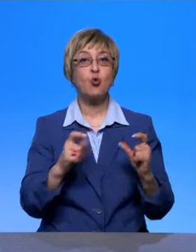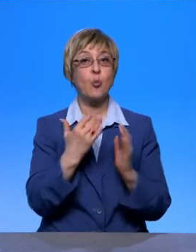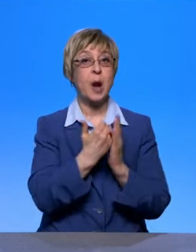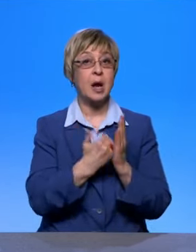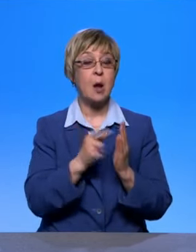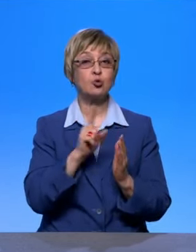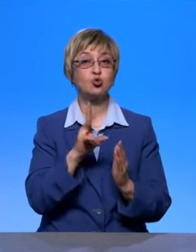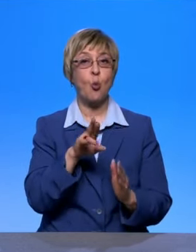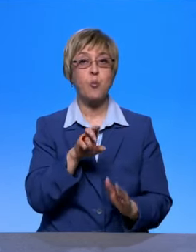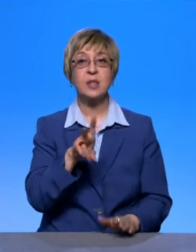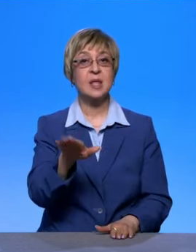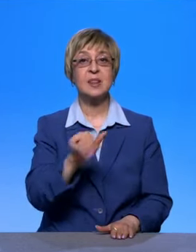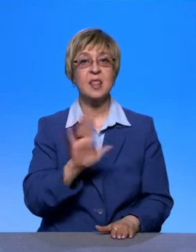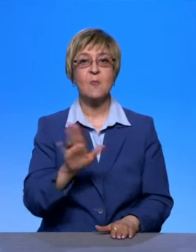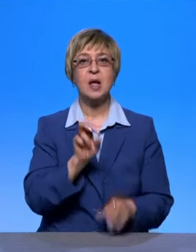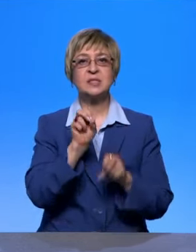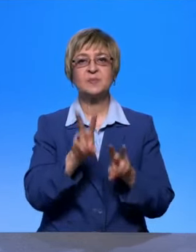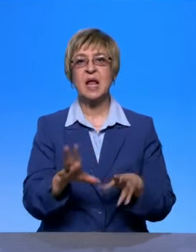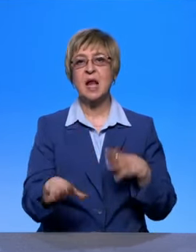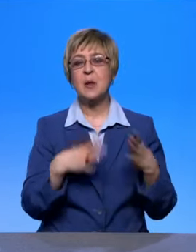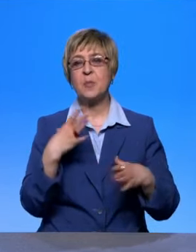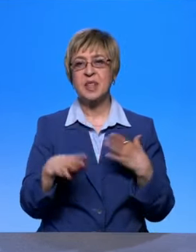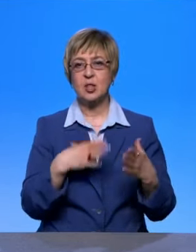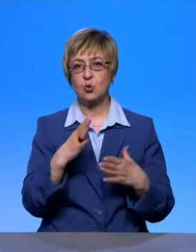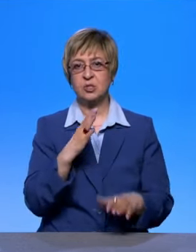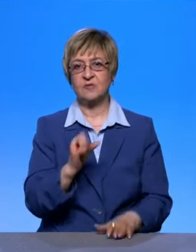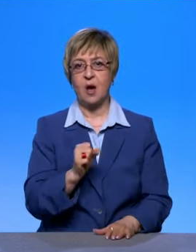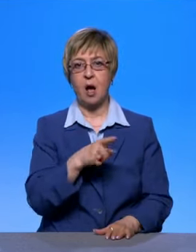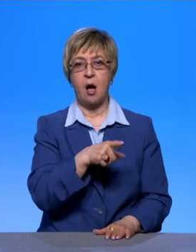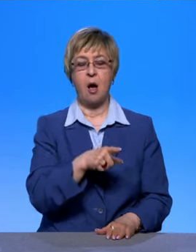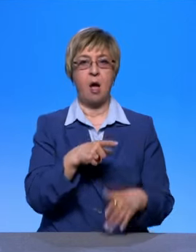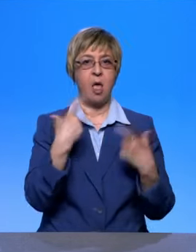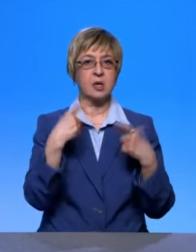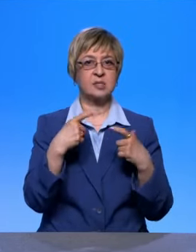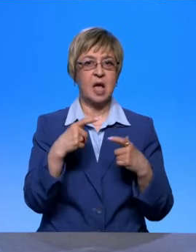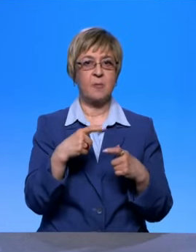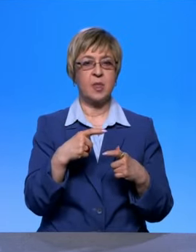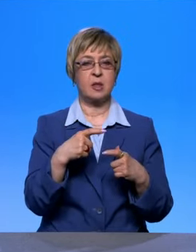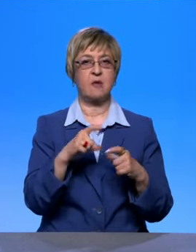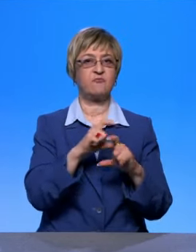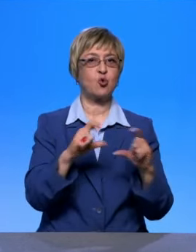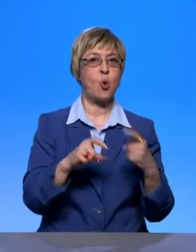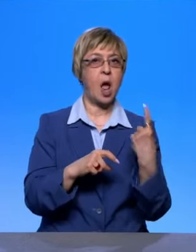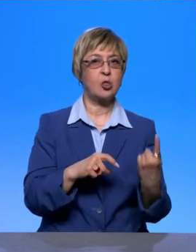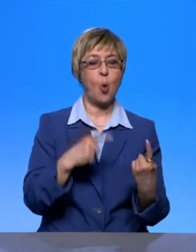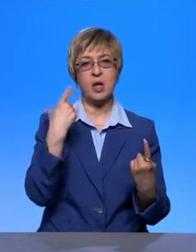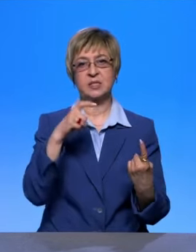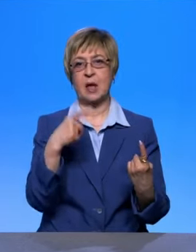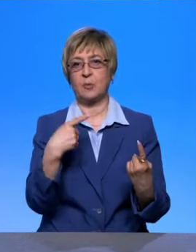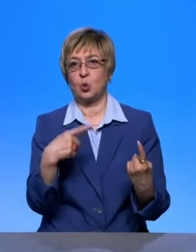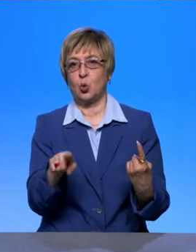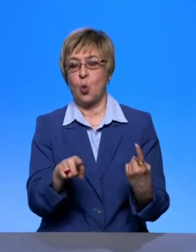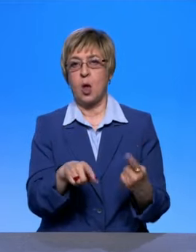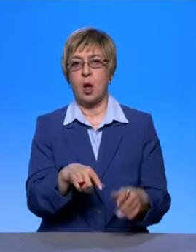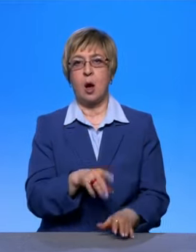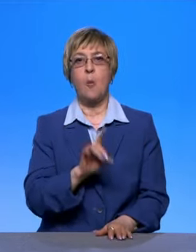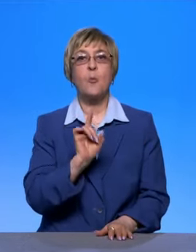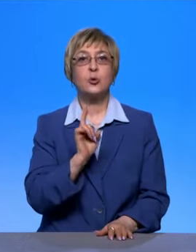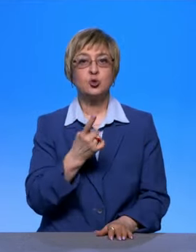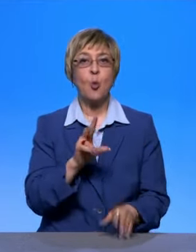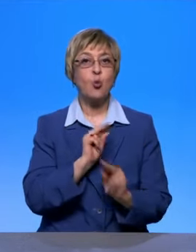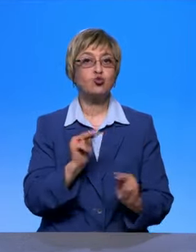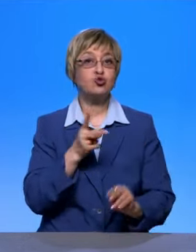нанимали репетиторов. Получается, дают знания одно, а экзамены сдают совсем другое. Почему же тогда